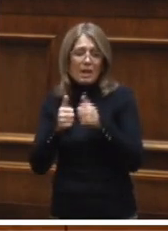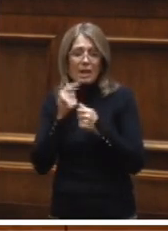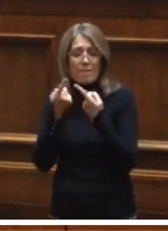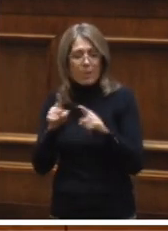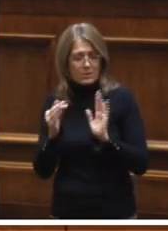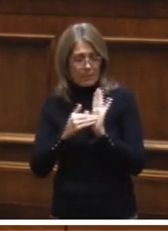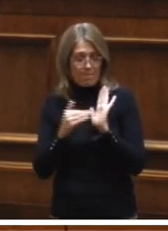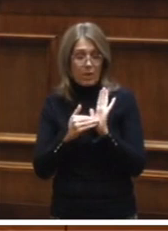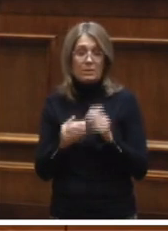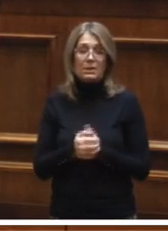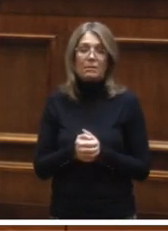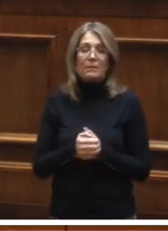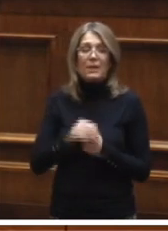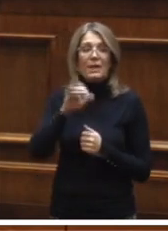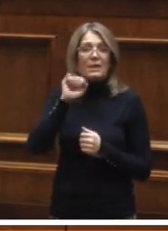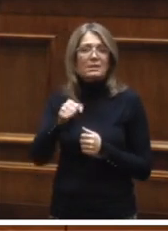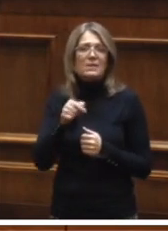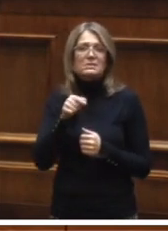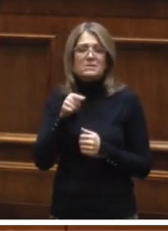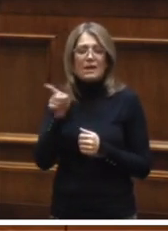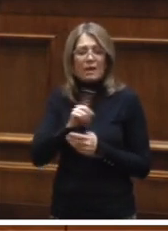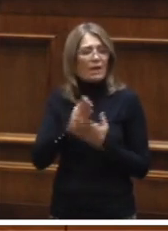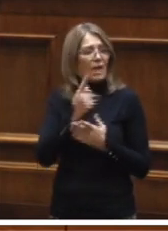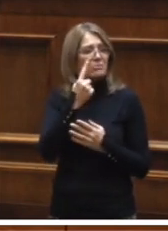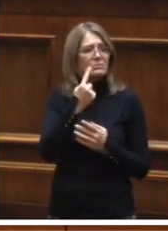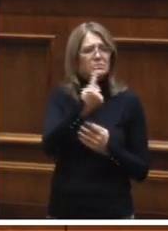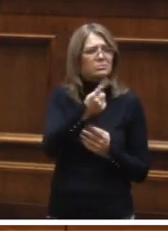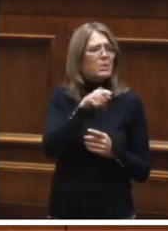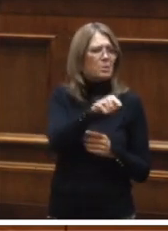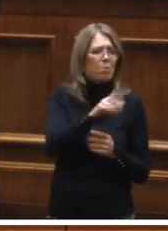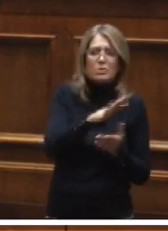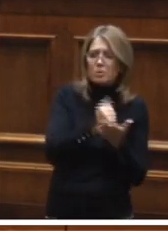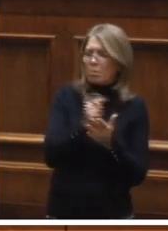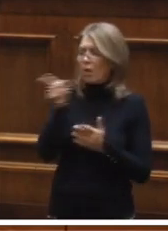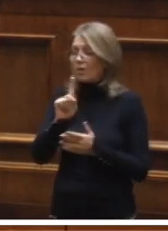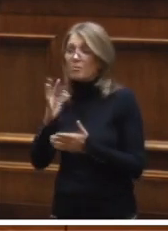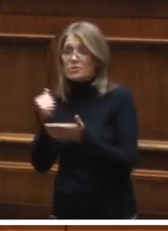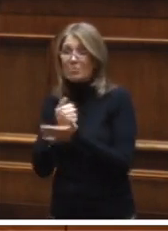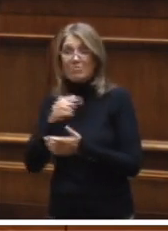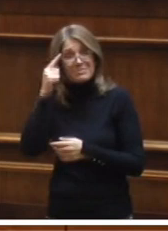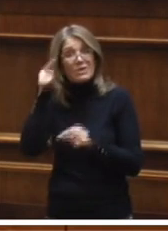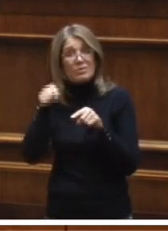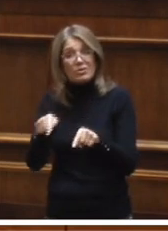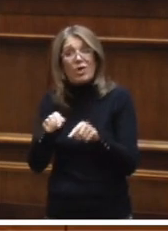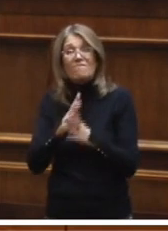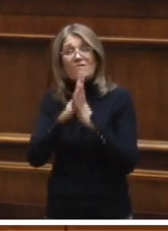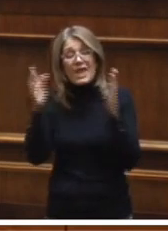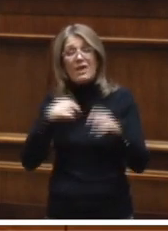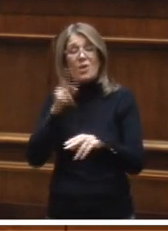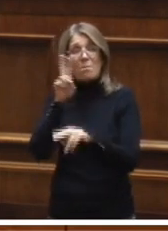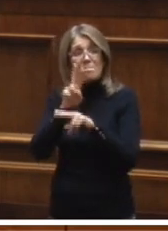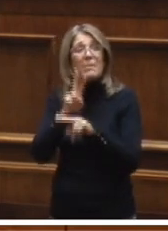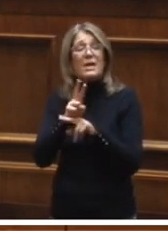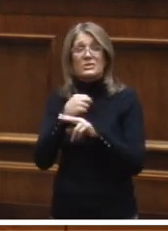potrebama. Da se ne ide od slučaja do slučaja. Ja mislim da smo tome posvetili ogromnu pažnju